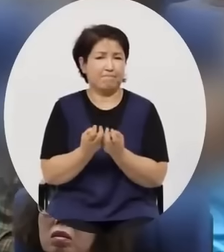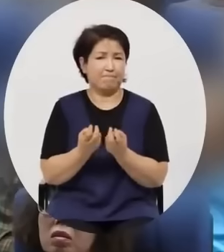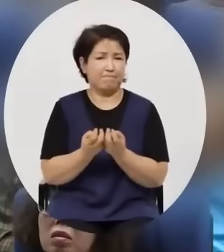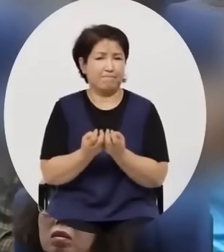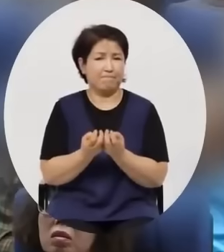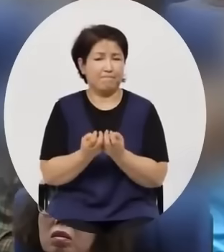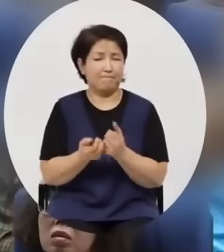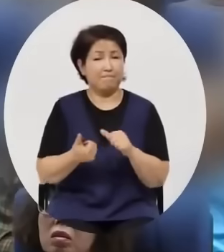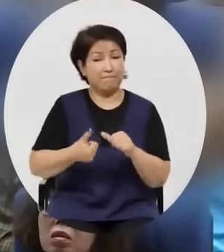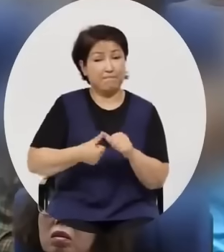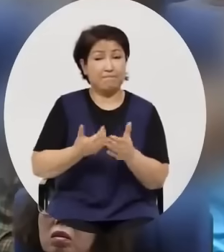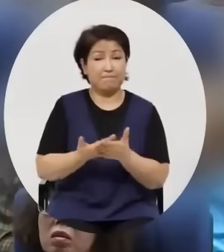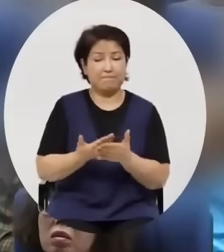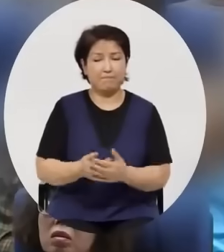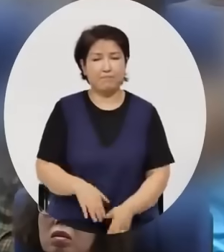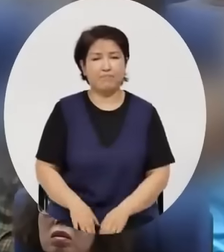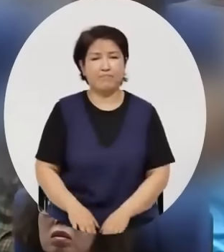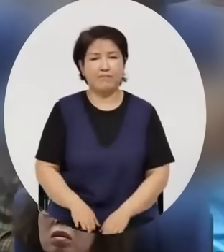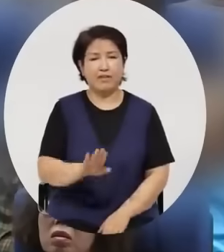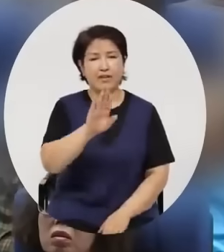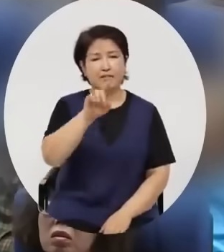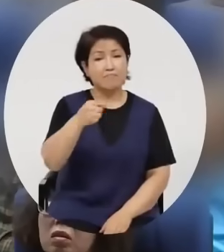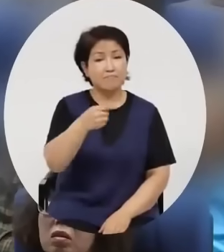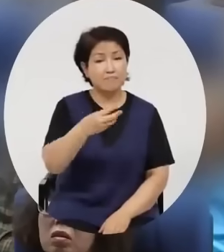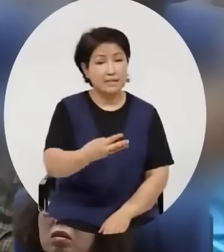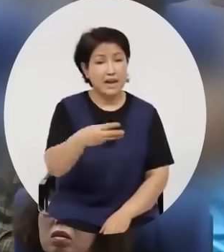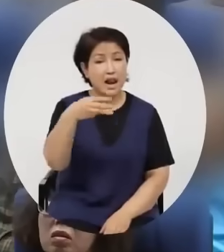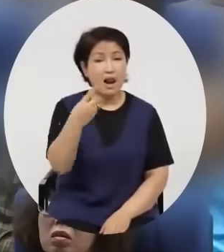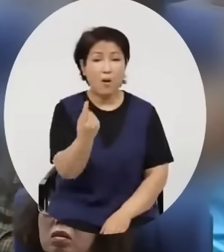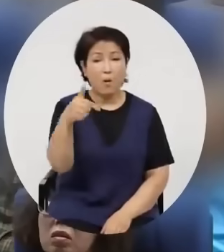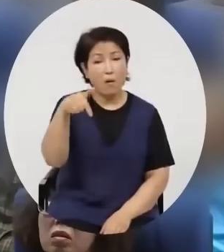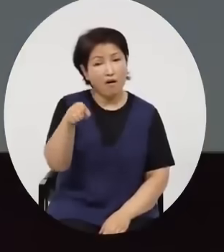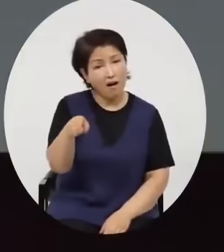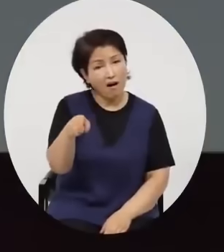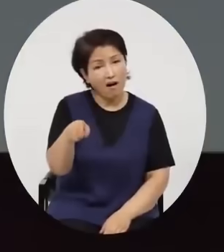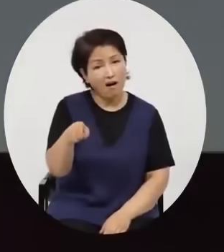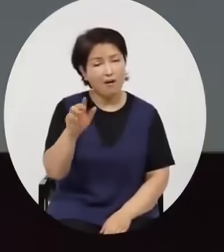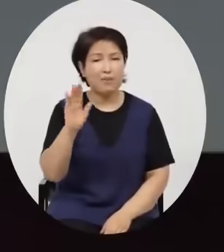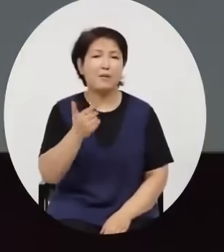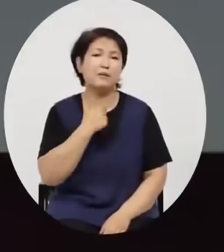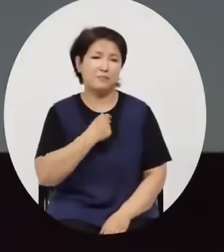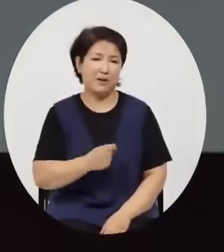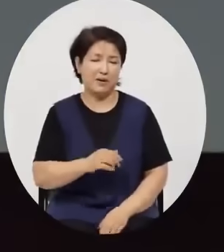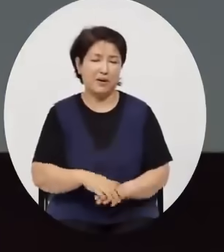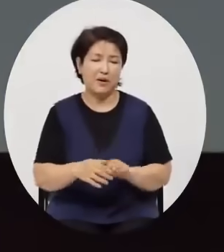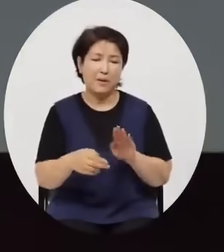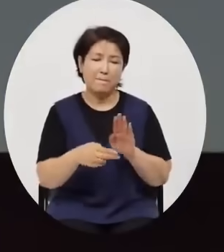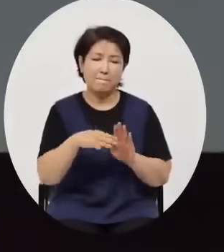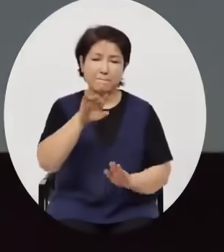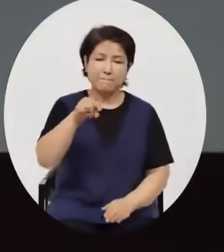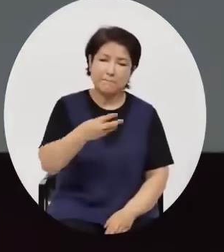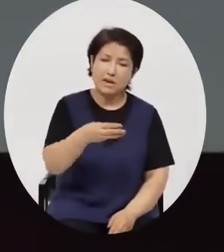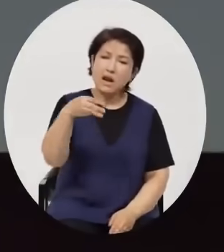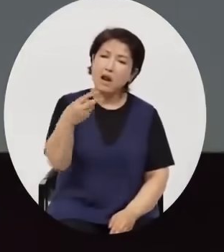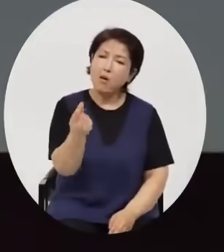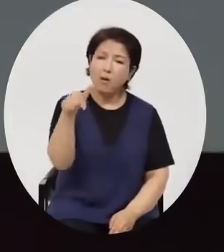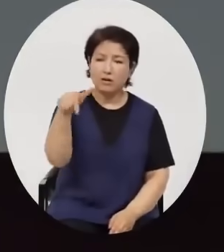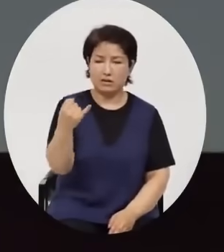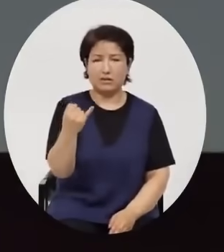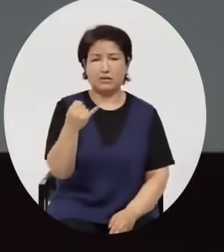무슨 일인데요? 블로거가 되려고 합니다. 블로거 관리? 예, 예.